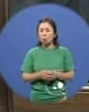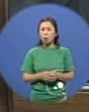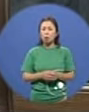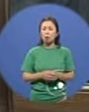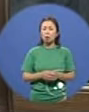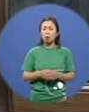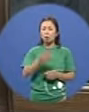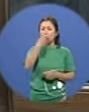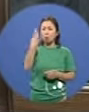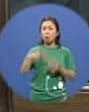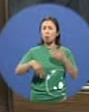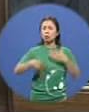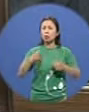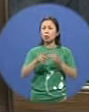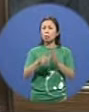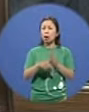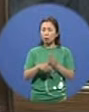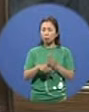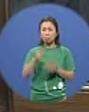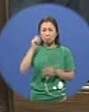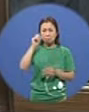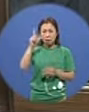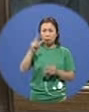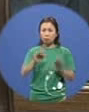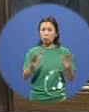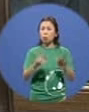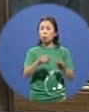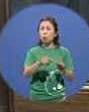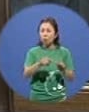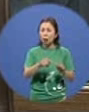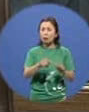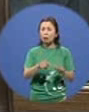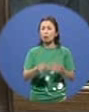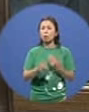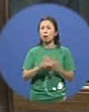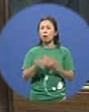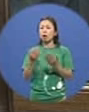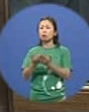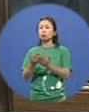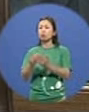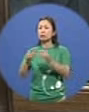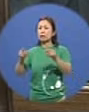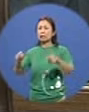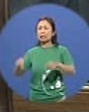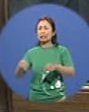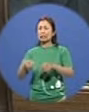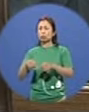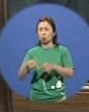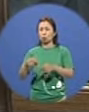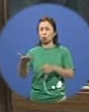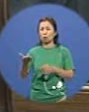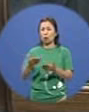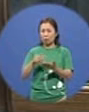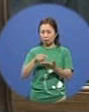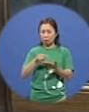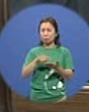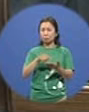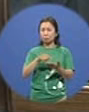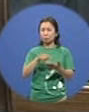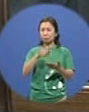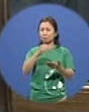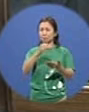ねそれであの成績のいい子はあの求人リストがあったら先生があの1番なんかちょっと